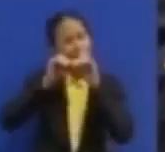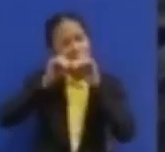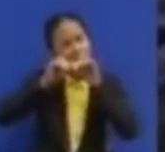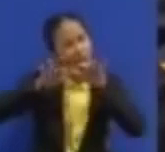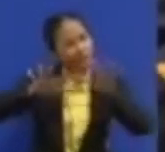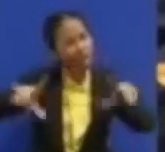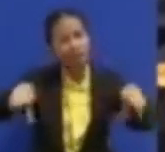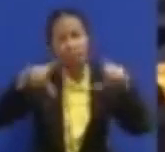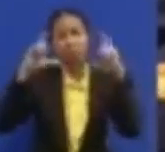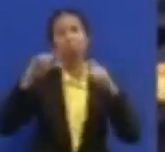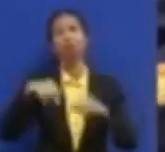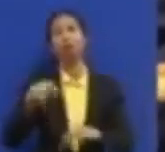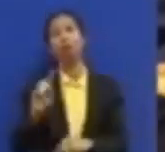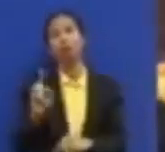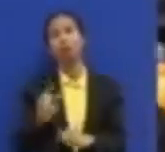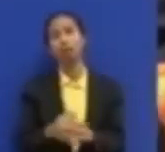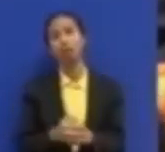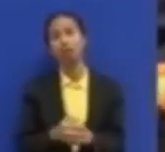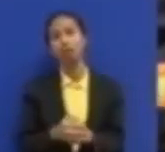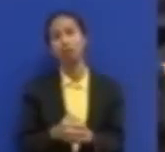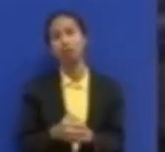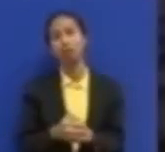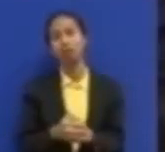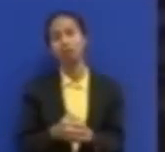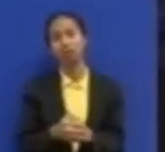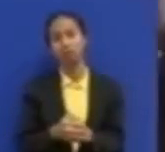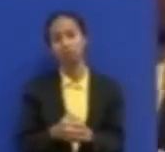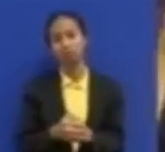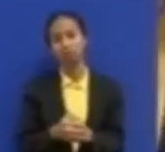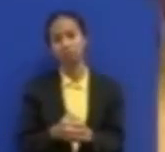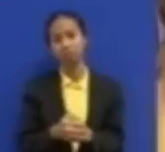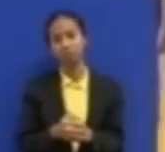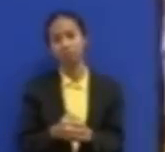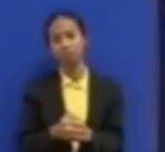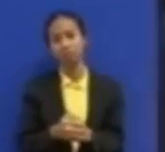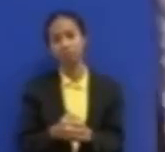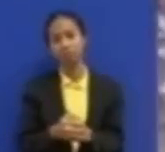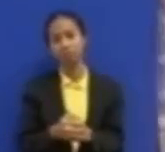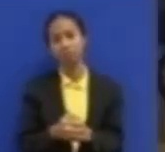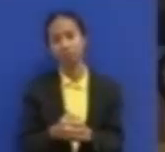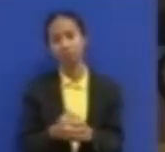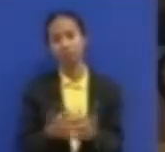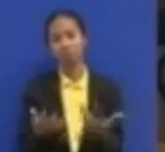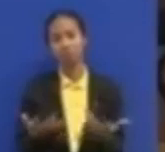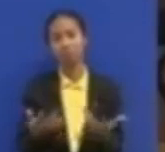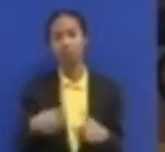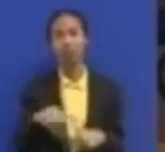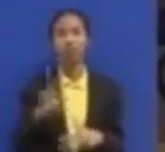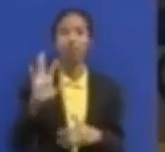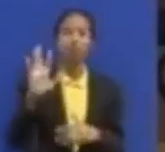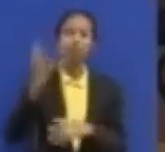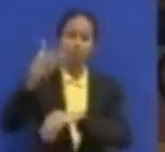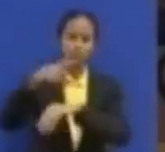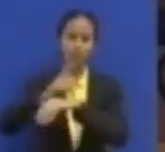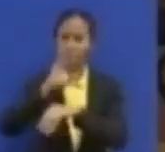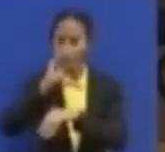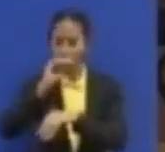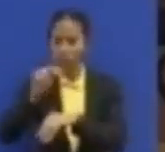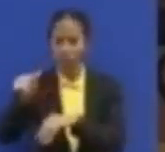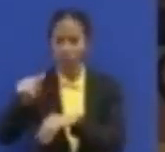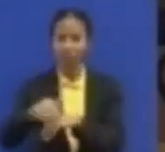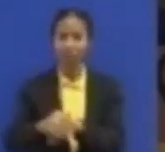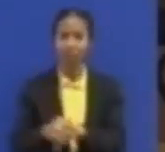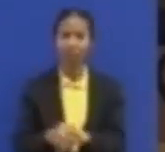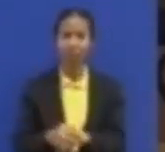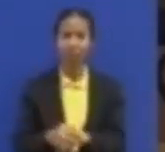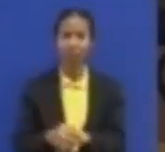Town ที่ Talk of เอาเรื่อง ที่ Town เรื่อง Talk of the Town คือว่าคุณม